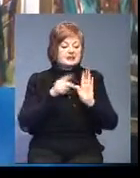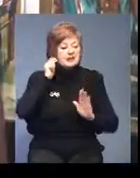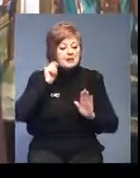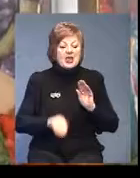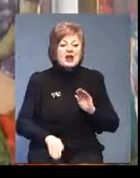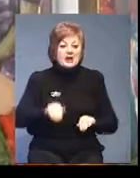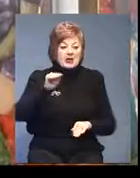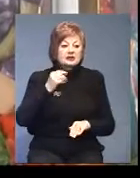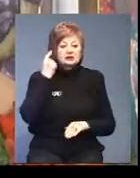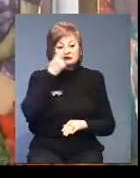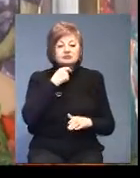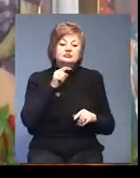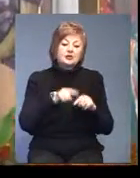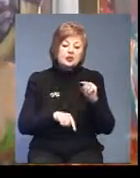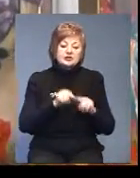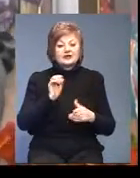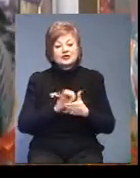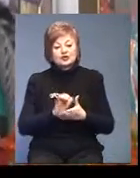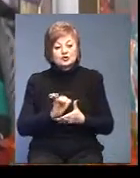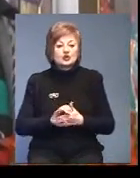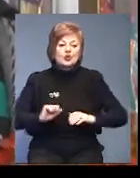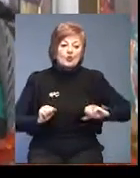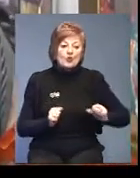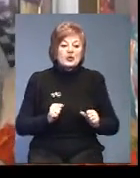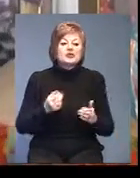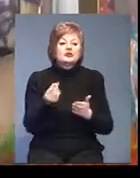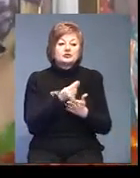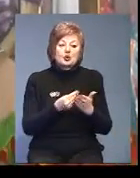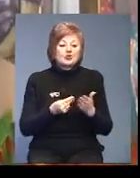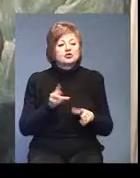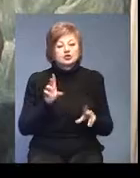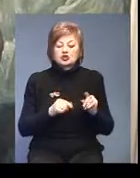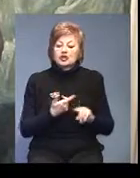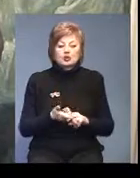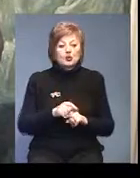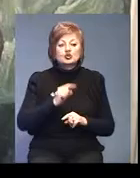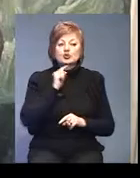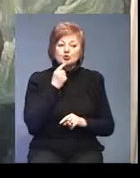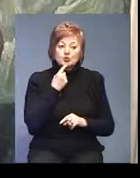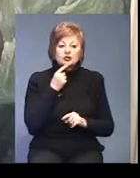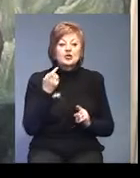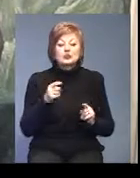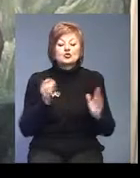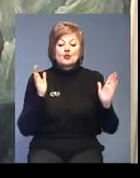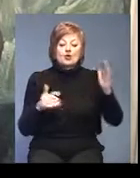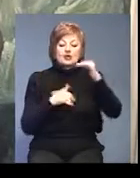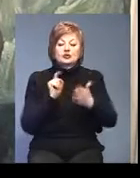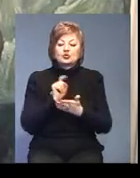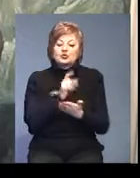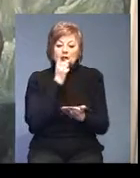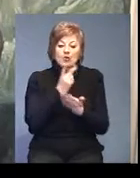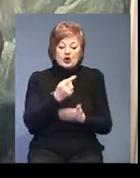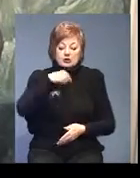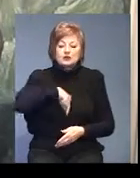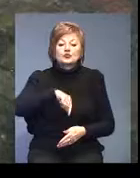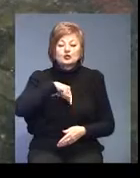писати з облич родичів, друзів та знайомих. Автор вважає цей жанр одним з найскладніших, бо картина, передусім, повинна відображати